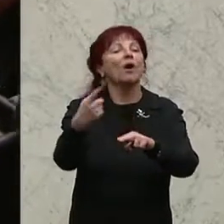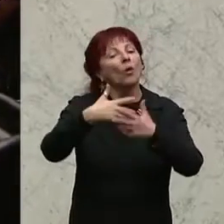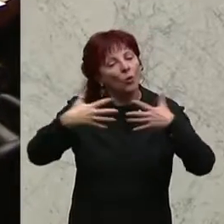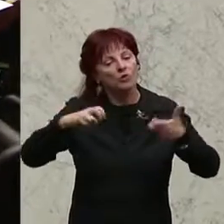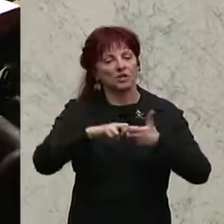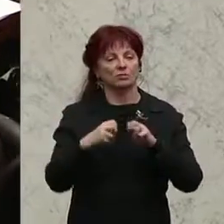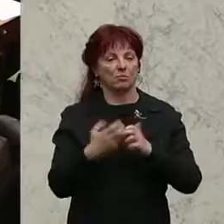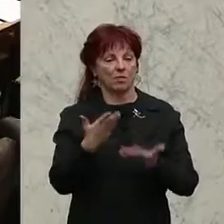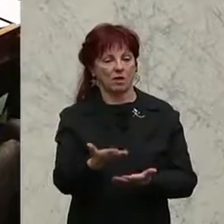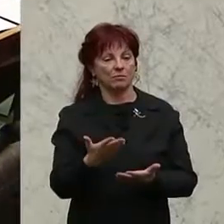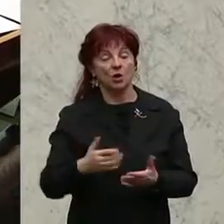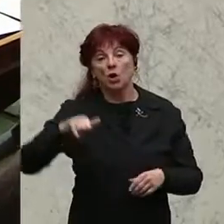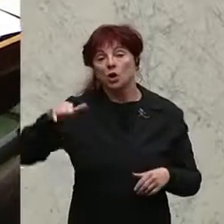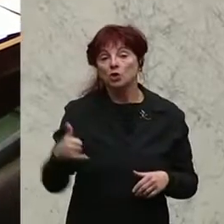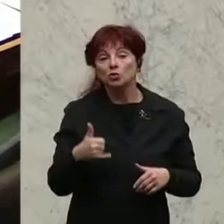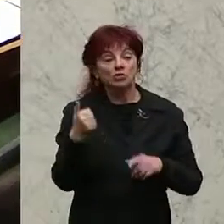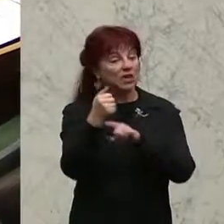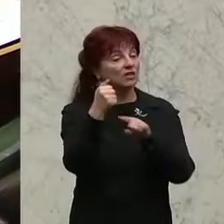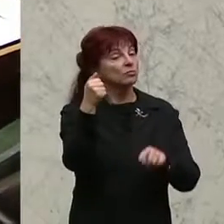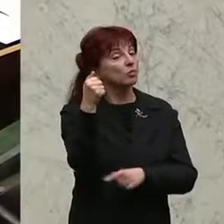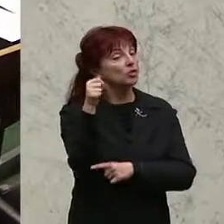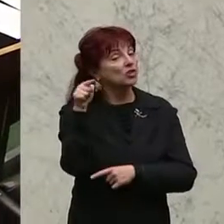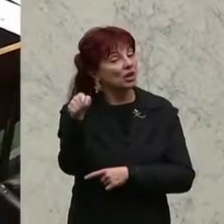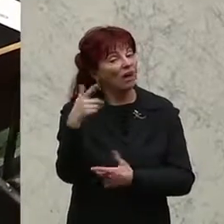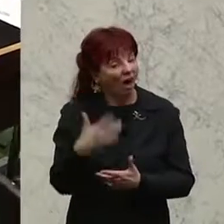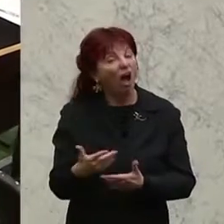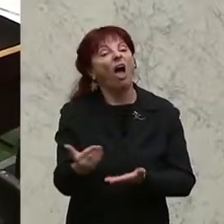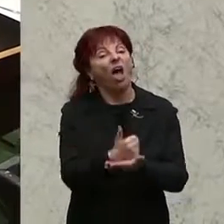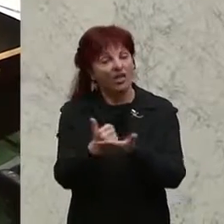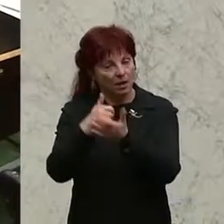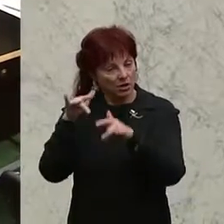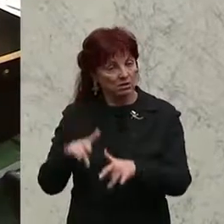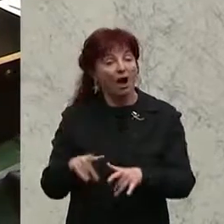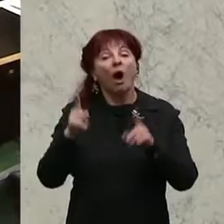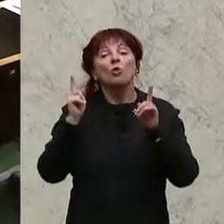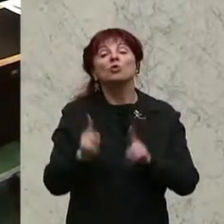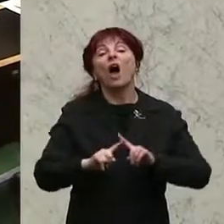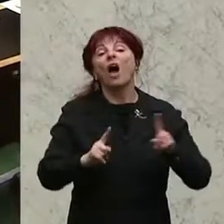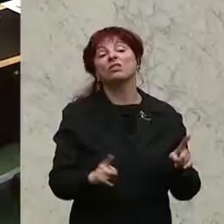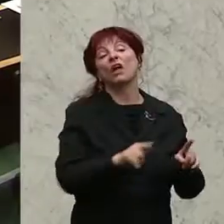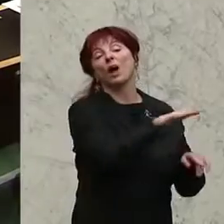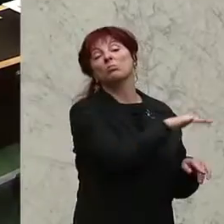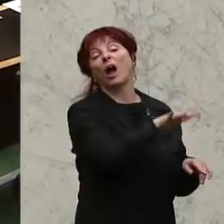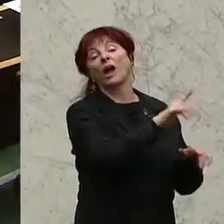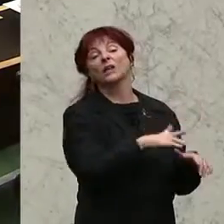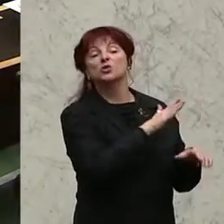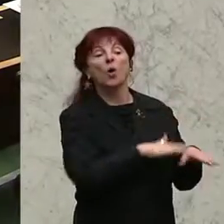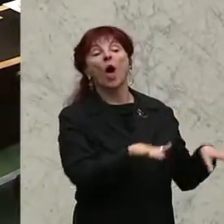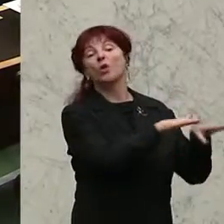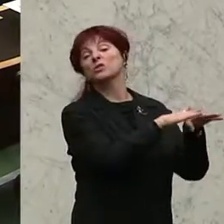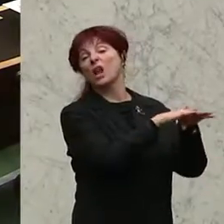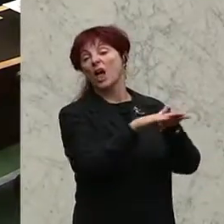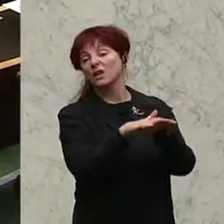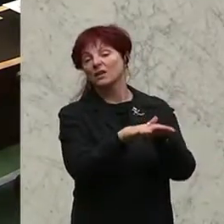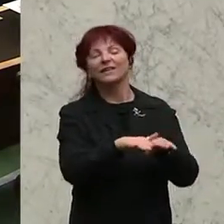Justizbudget das Einnahmen lukriert, was gut ist, als Cash-Cow herhalten muss. Insgesamt wird da immer argumentiert im Parlament, das